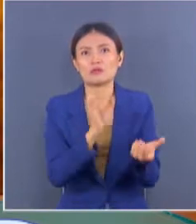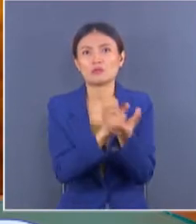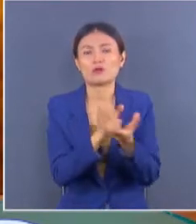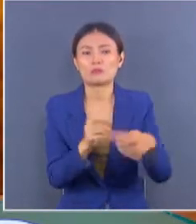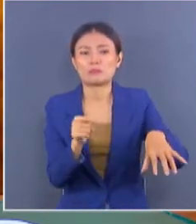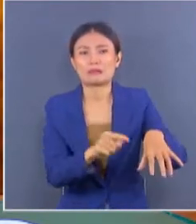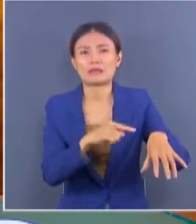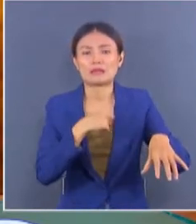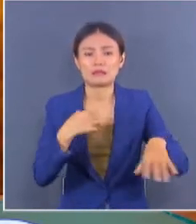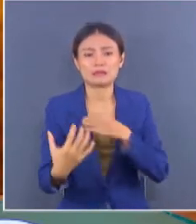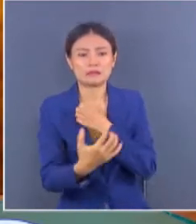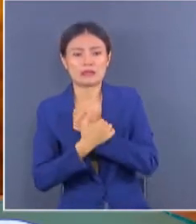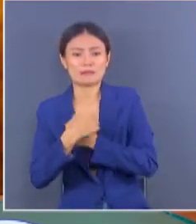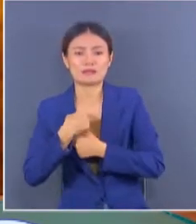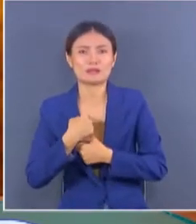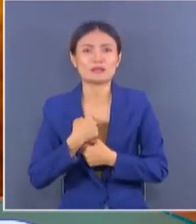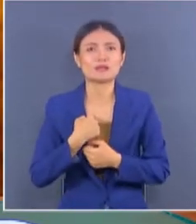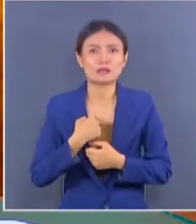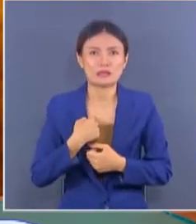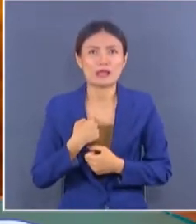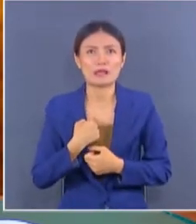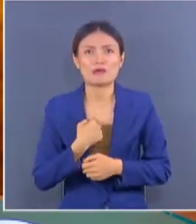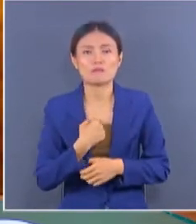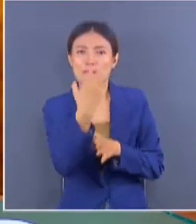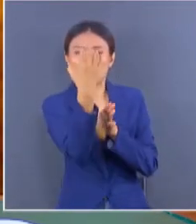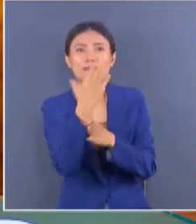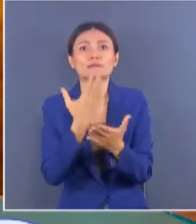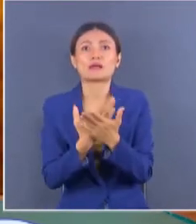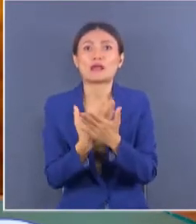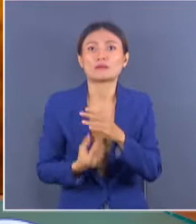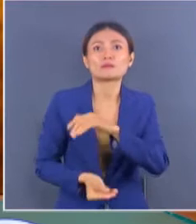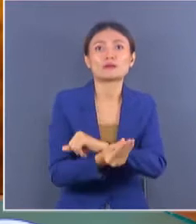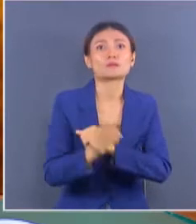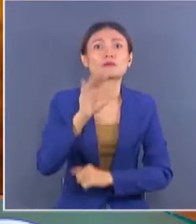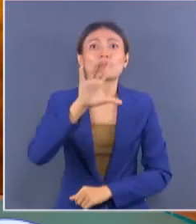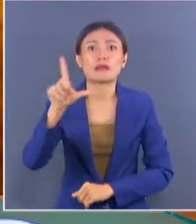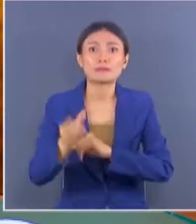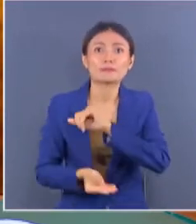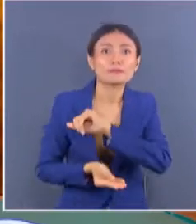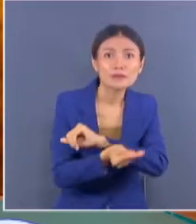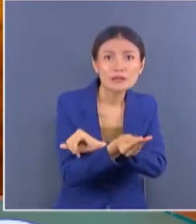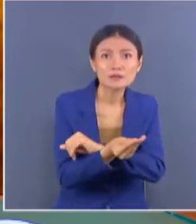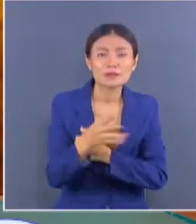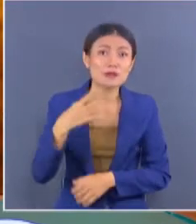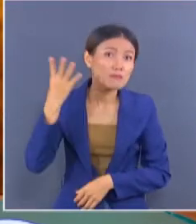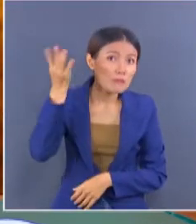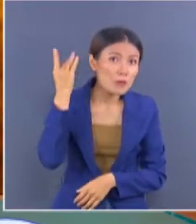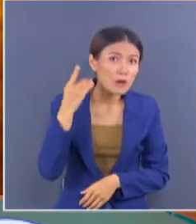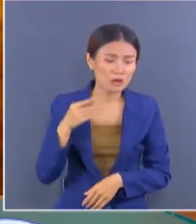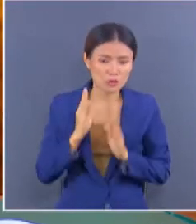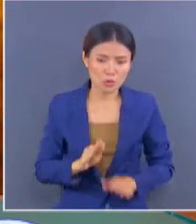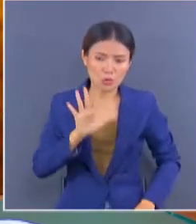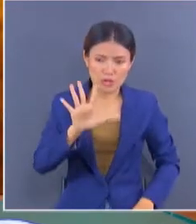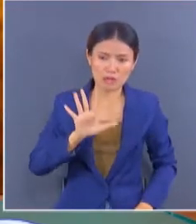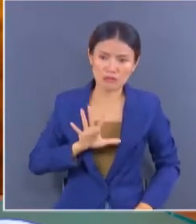รีดทรัพย์เป็นเงิน5ล้านบาทนะครับล่าสุดเมื่อวานนี้เซียนพนันเนี่ยเข้าพบกับบิ๊กโจ๊กรองผบตร.เพื่อให้ข้อมูล